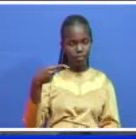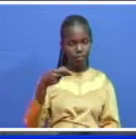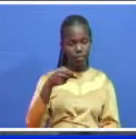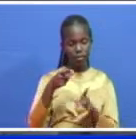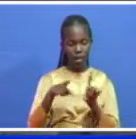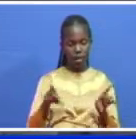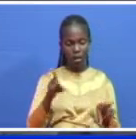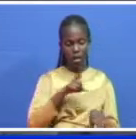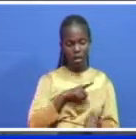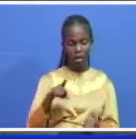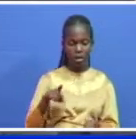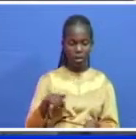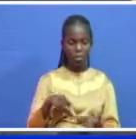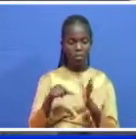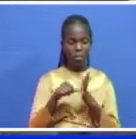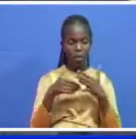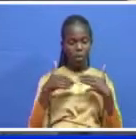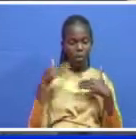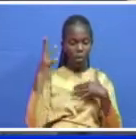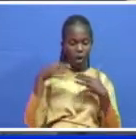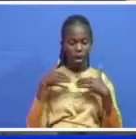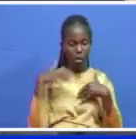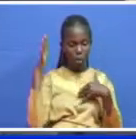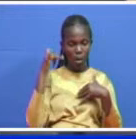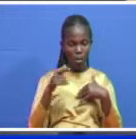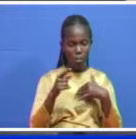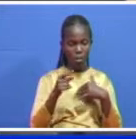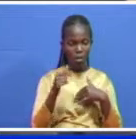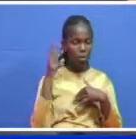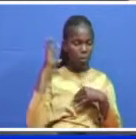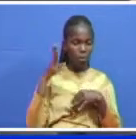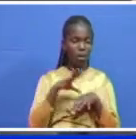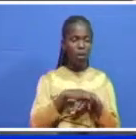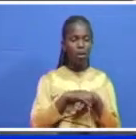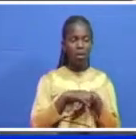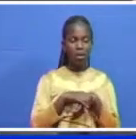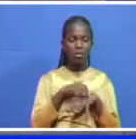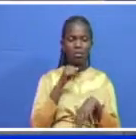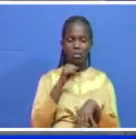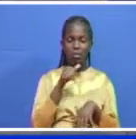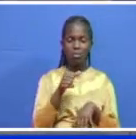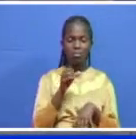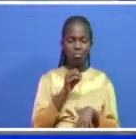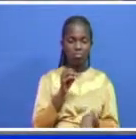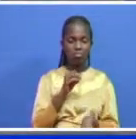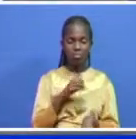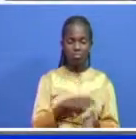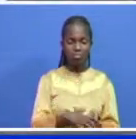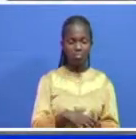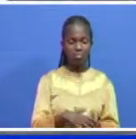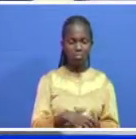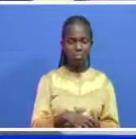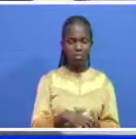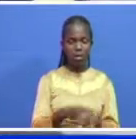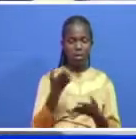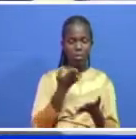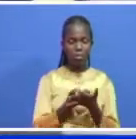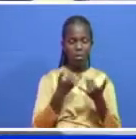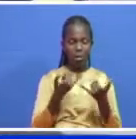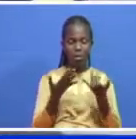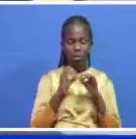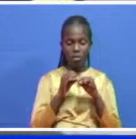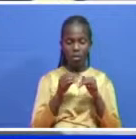landlords watakuwa na issue kwa sababu hawatapata hizo pesa kwa sababu economy saizi hakuna kitu. We have therefore